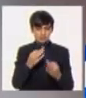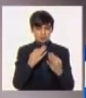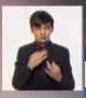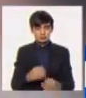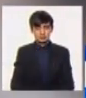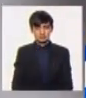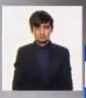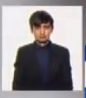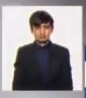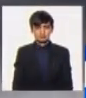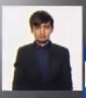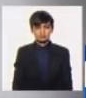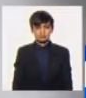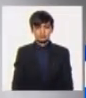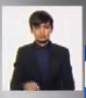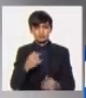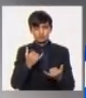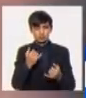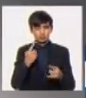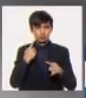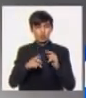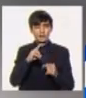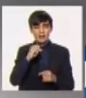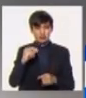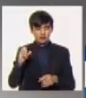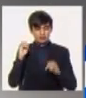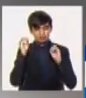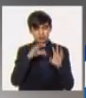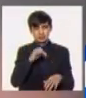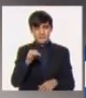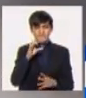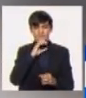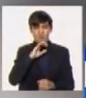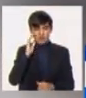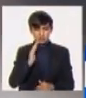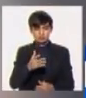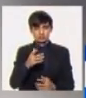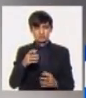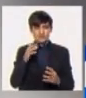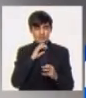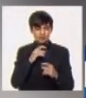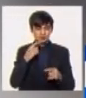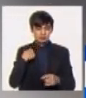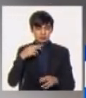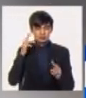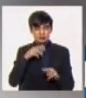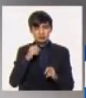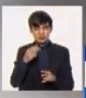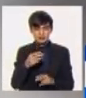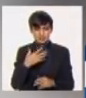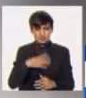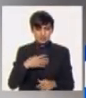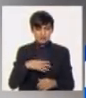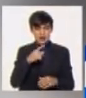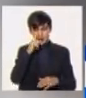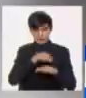Ну, их сейчас вывезут куда-нибудь на другие дачи. Эти дачи будут разворовывать. Грабить, блин, я не знаю. Это так